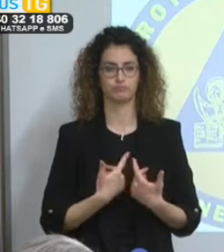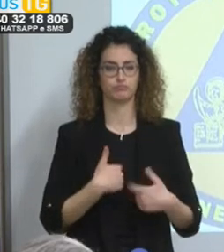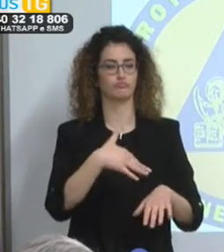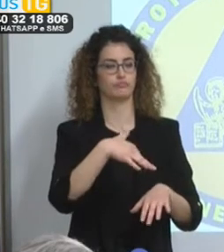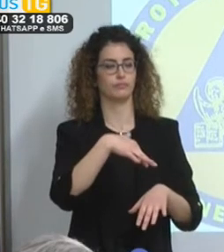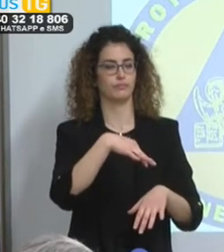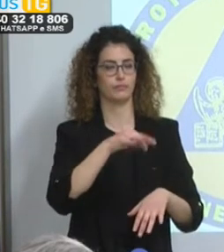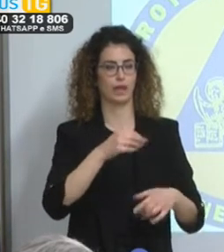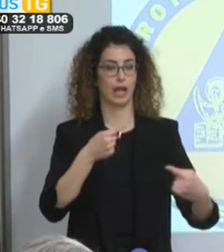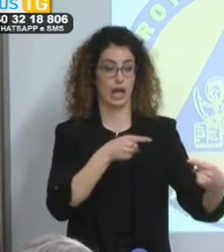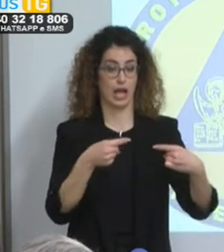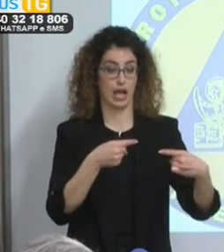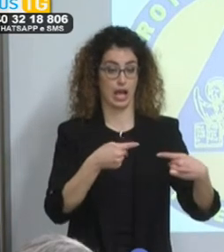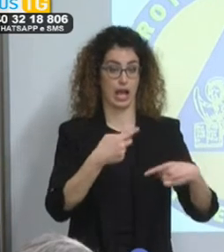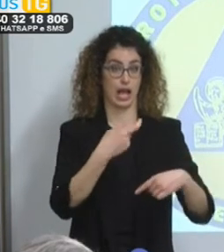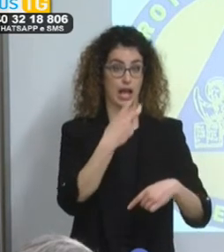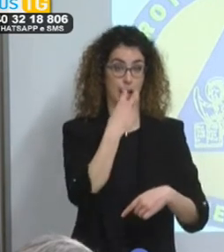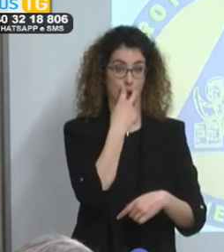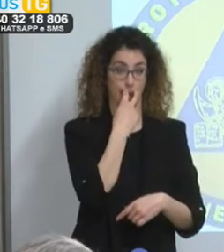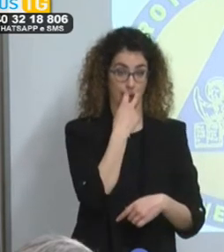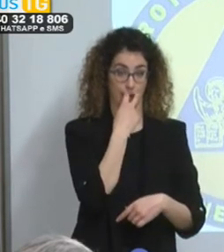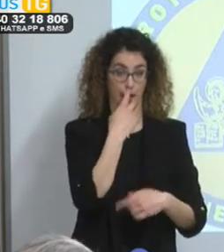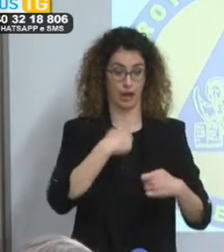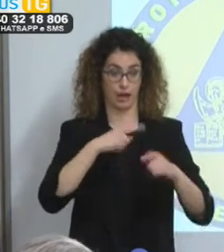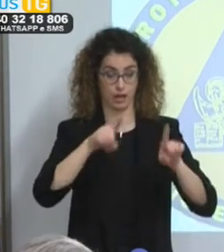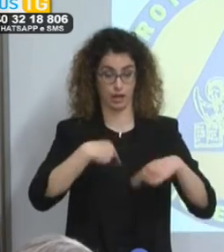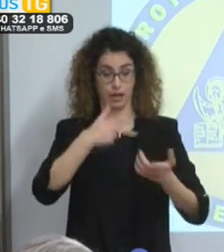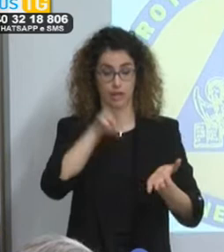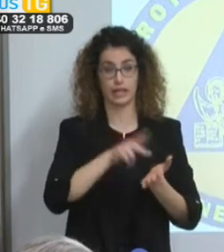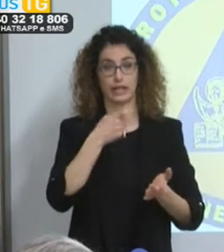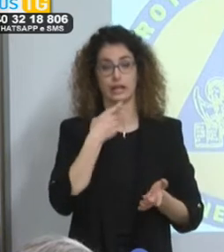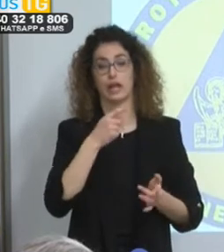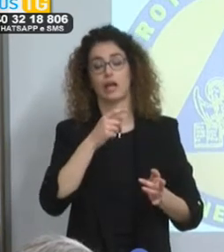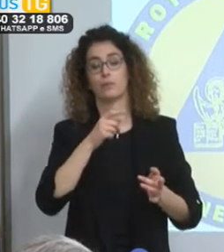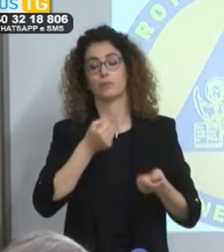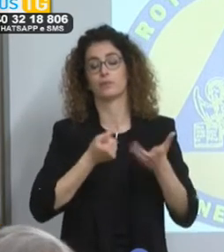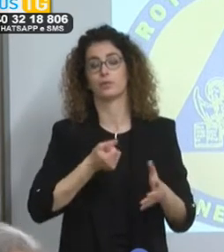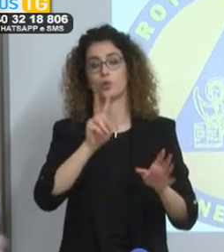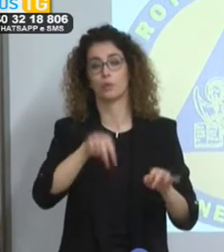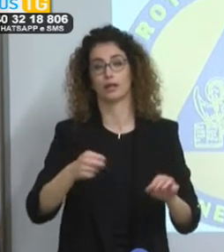l'aggiudicazione dopo un contenzioso legale finito in tribunale del 2009,